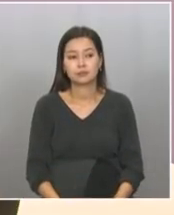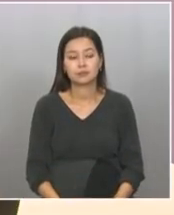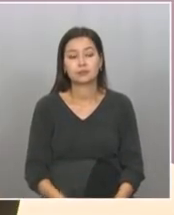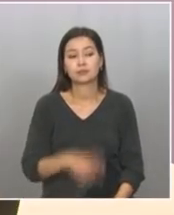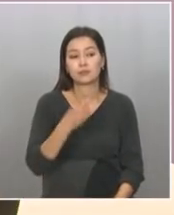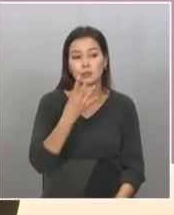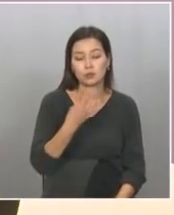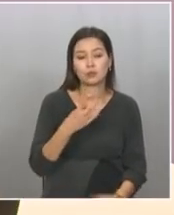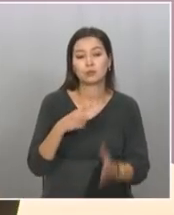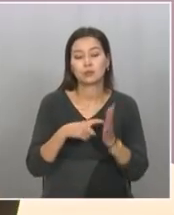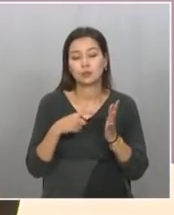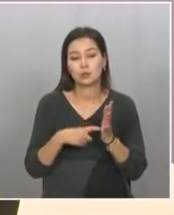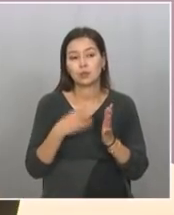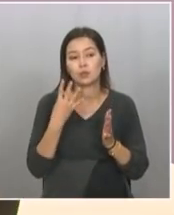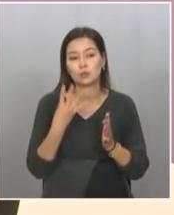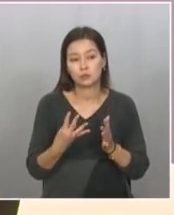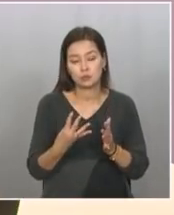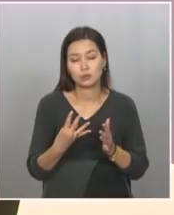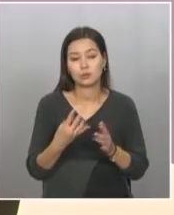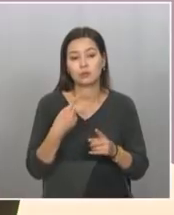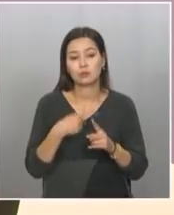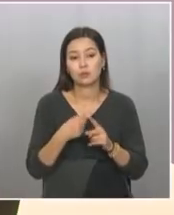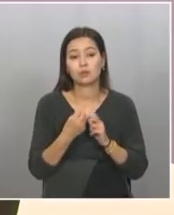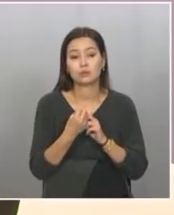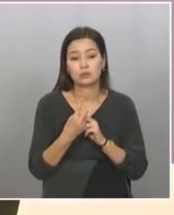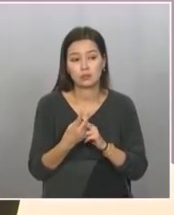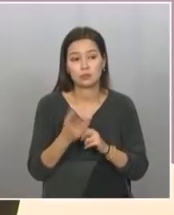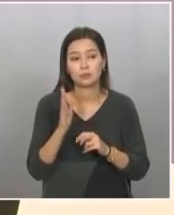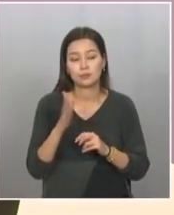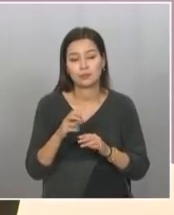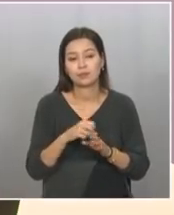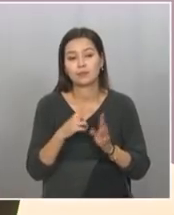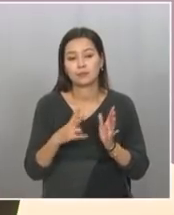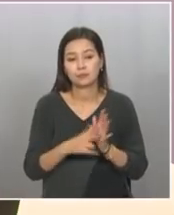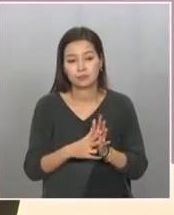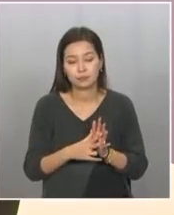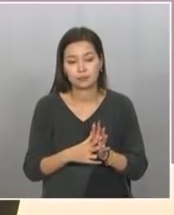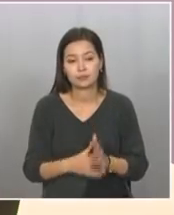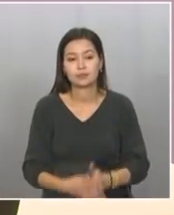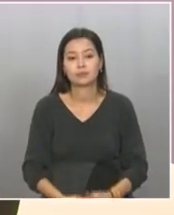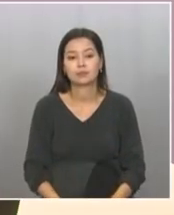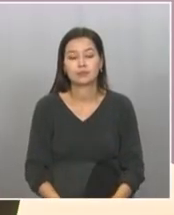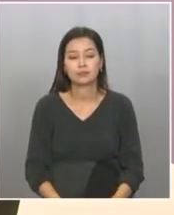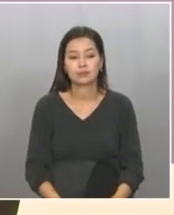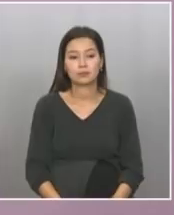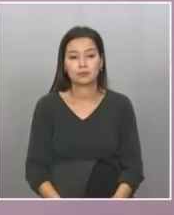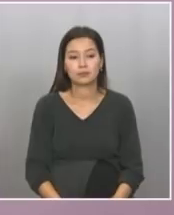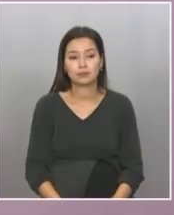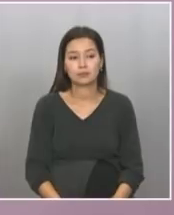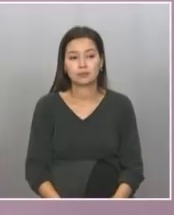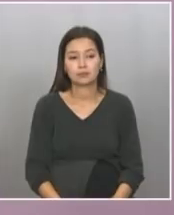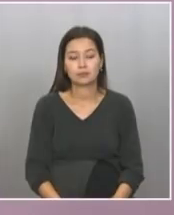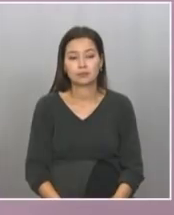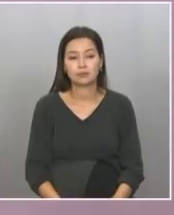24 пен 4-тің бөліндісінің мәніне 12-ні қоссақ, өрнектің мәні 18-ге тең болады.